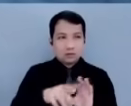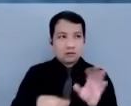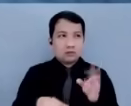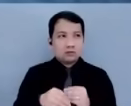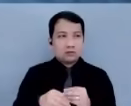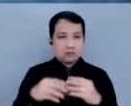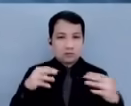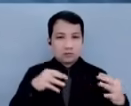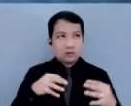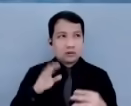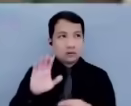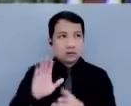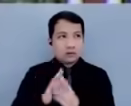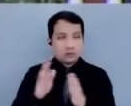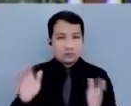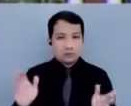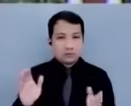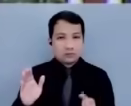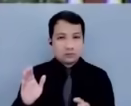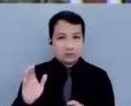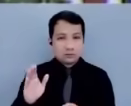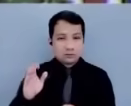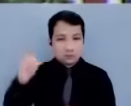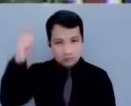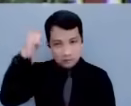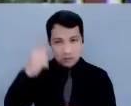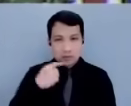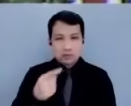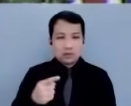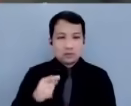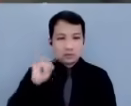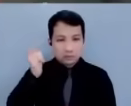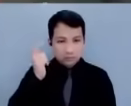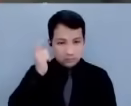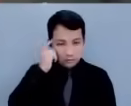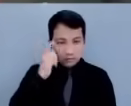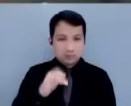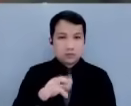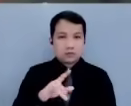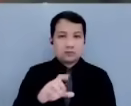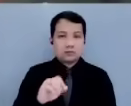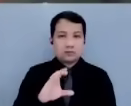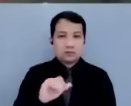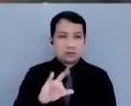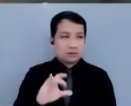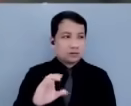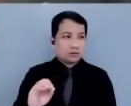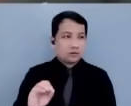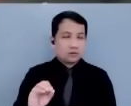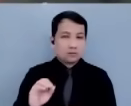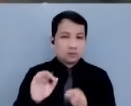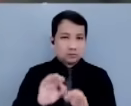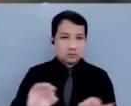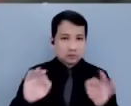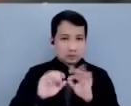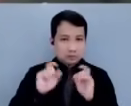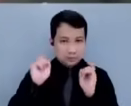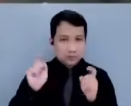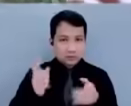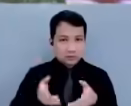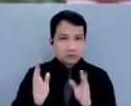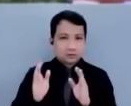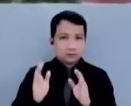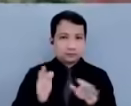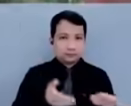ang gagampanan ng Batanes. Ayon kay Batanes Governor Marilu Caico, ito ang magiging pinakamabilis na daanan para